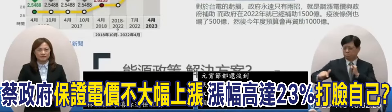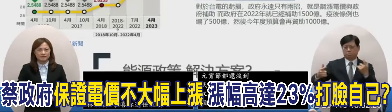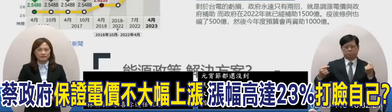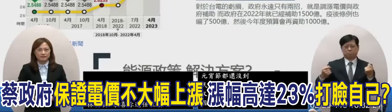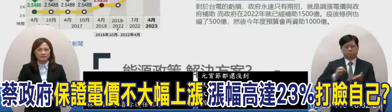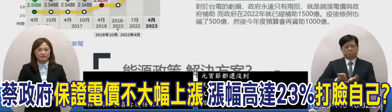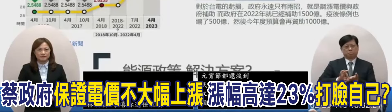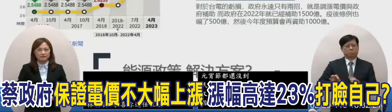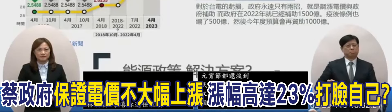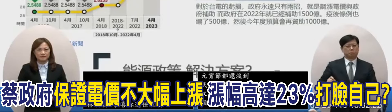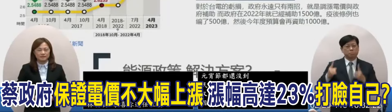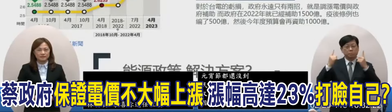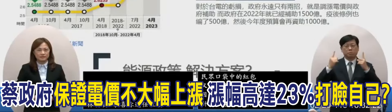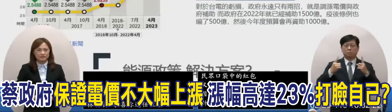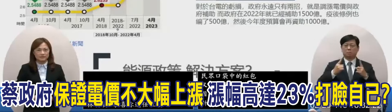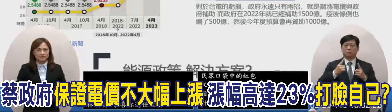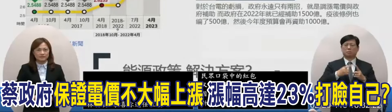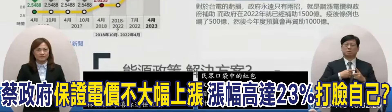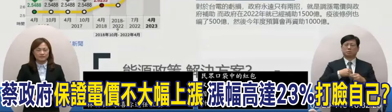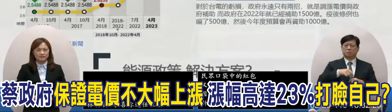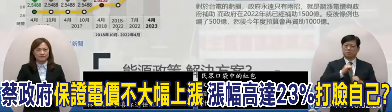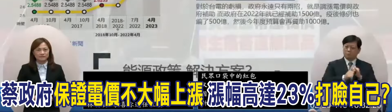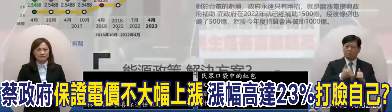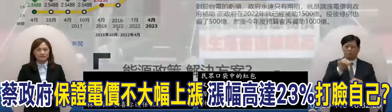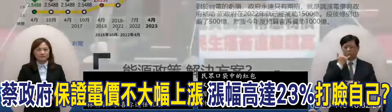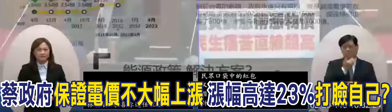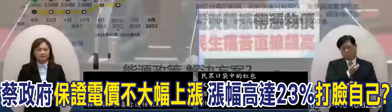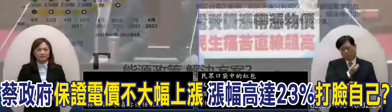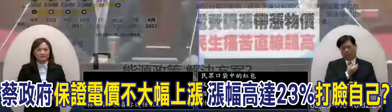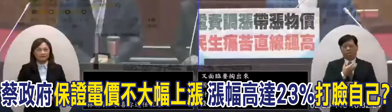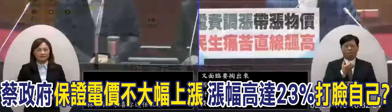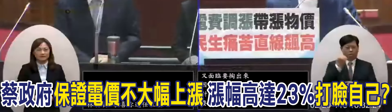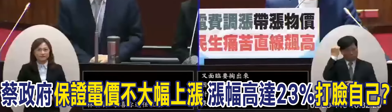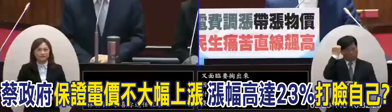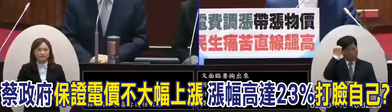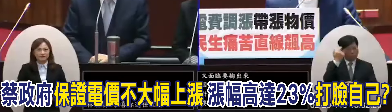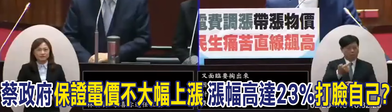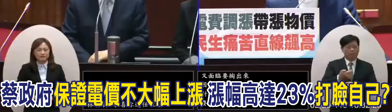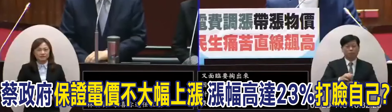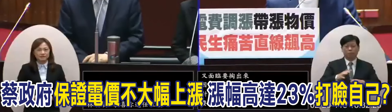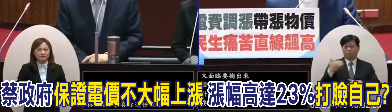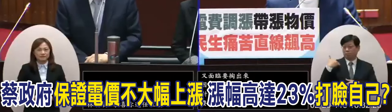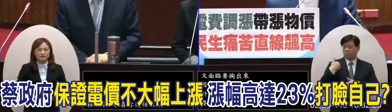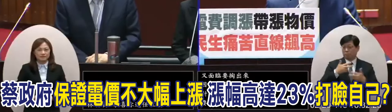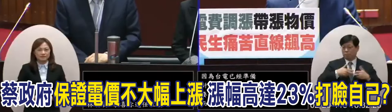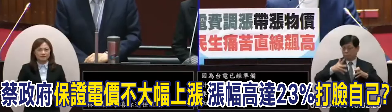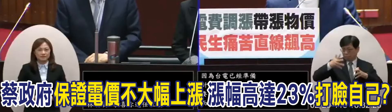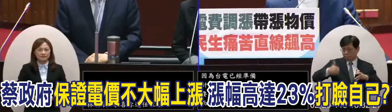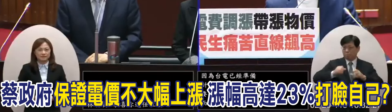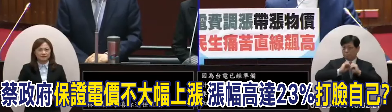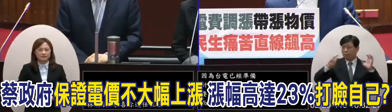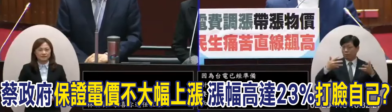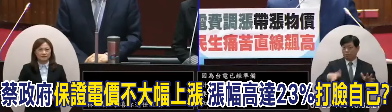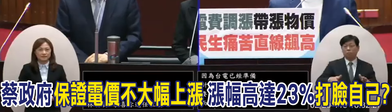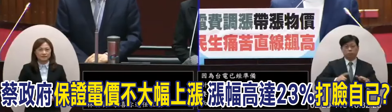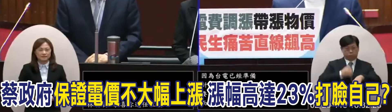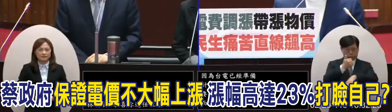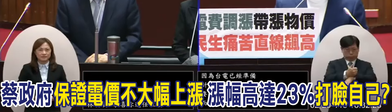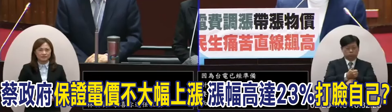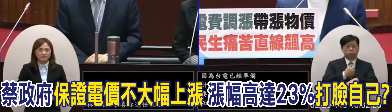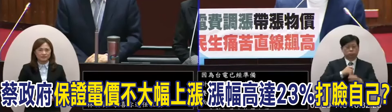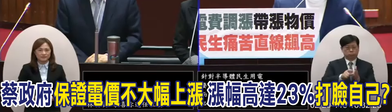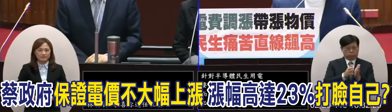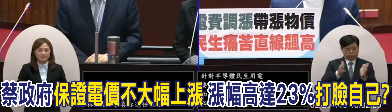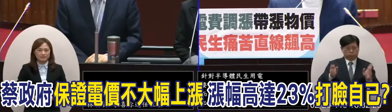涨，人民只能继续苦哈哈的过日子哦。过去蔡英文总统曾经说过，在他任内电